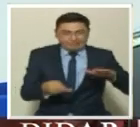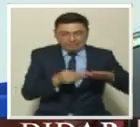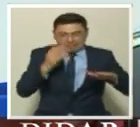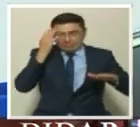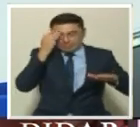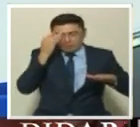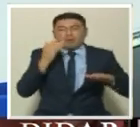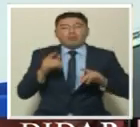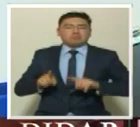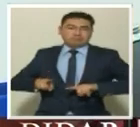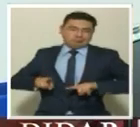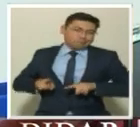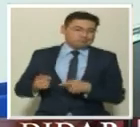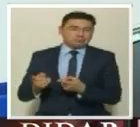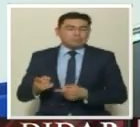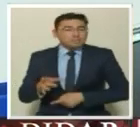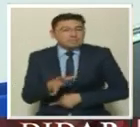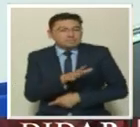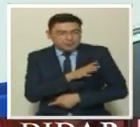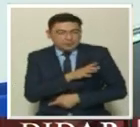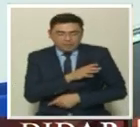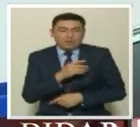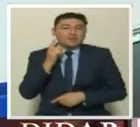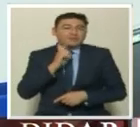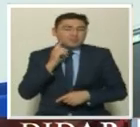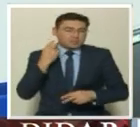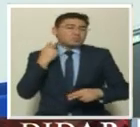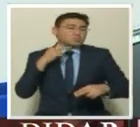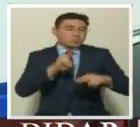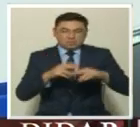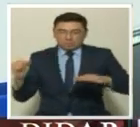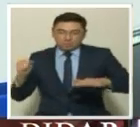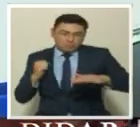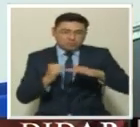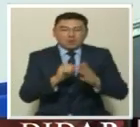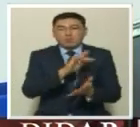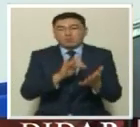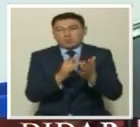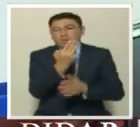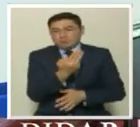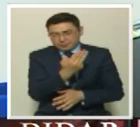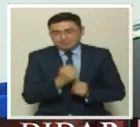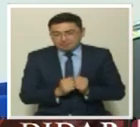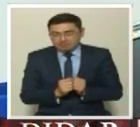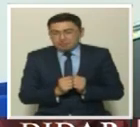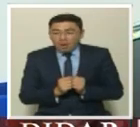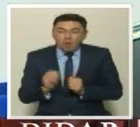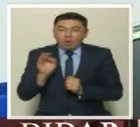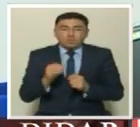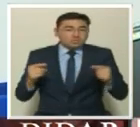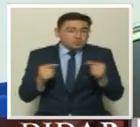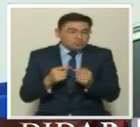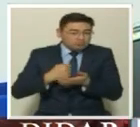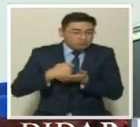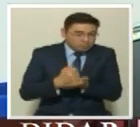и незаконного игорного бизнеса задержан и водворен в изолятор временного содержания города Ахтау. Окончательное решение в отношении